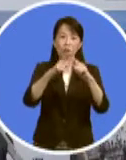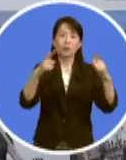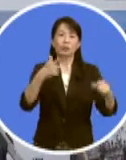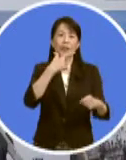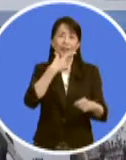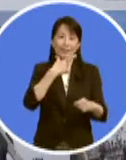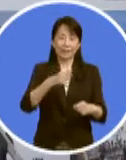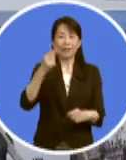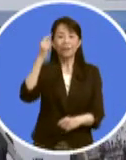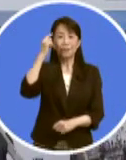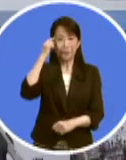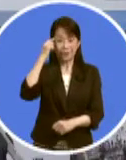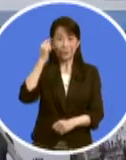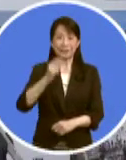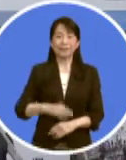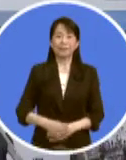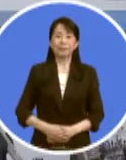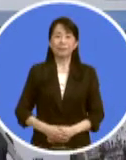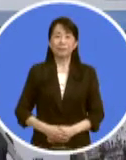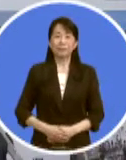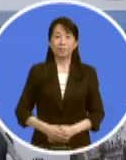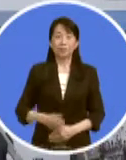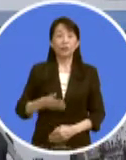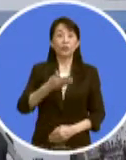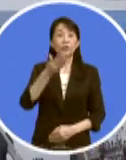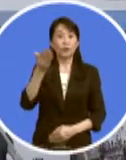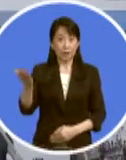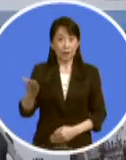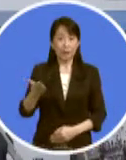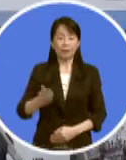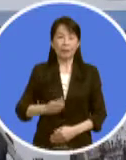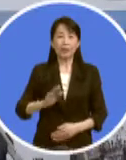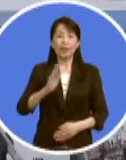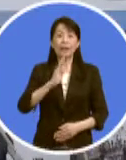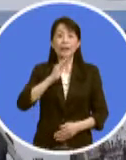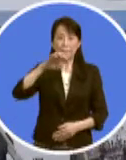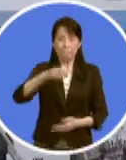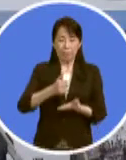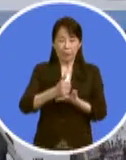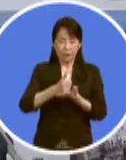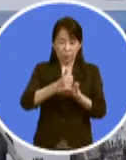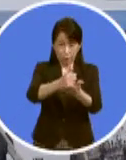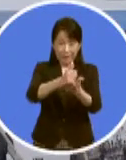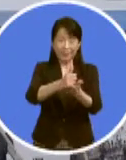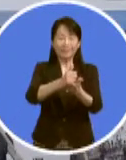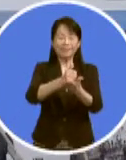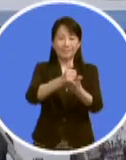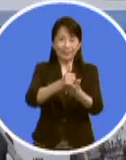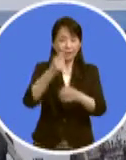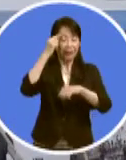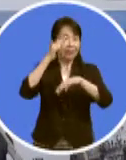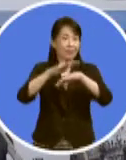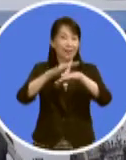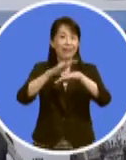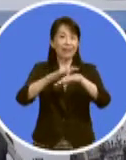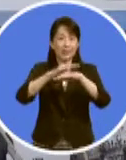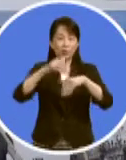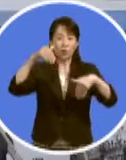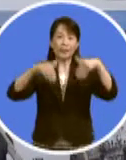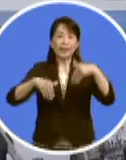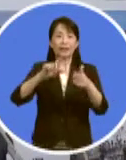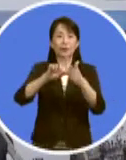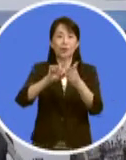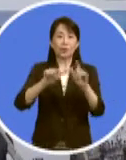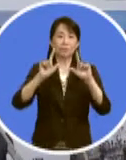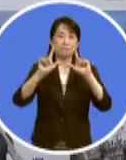を入れていきたいと思っているところでございますそれからの決定現場主義ということで私はの会選挙戦で